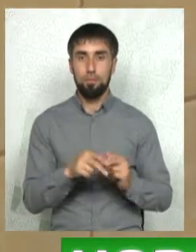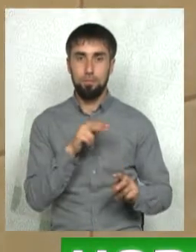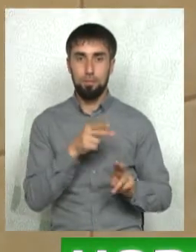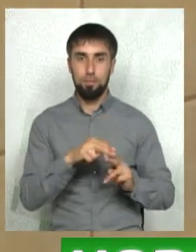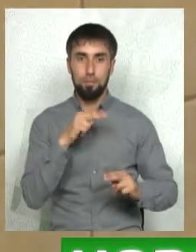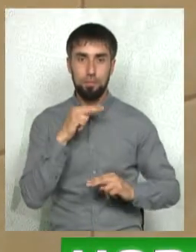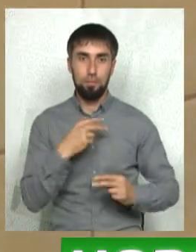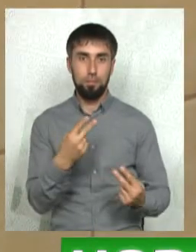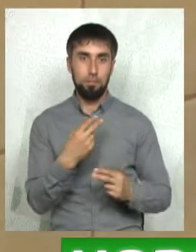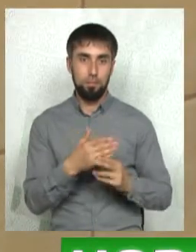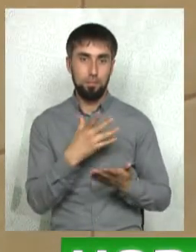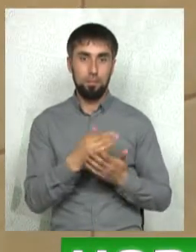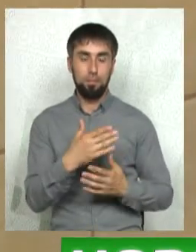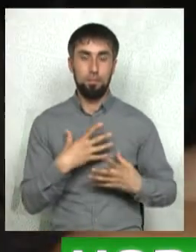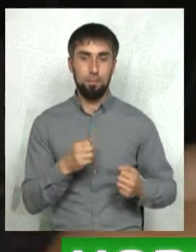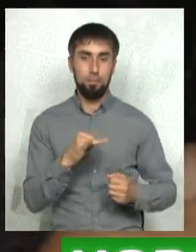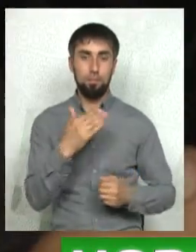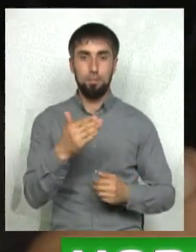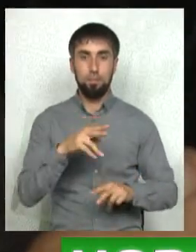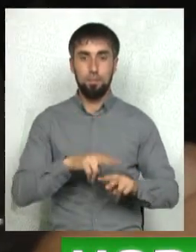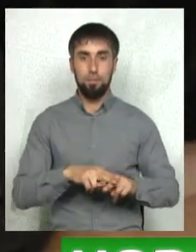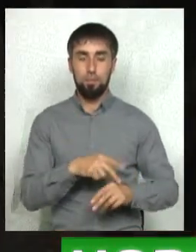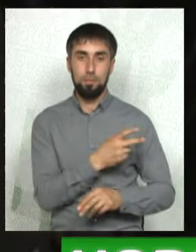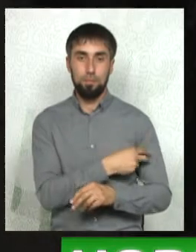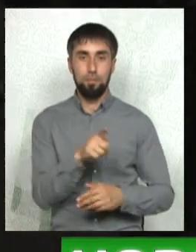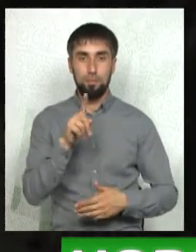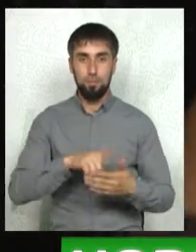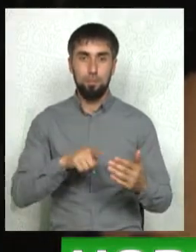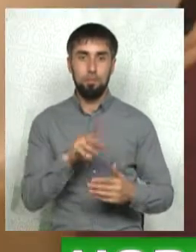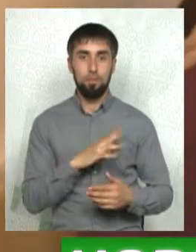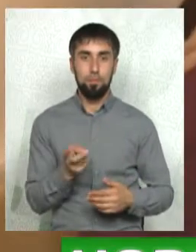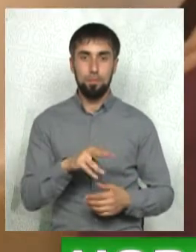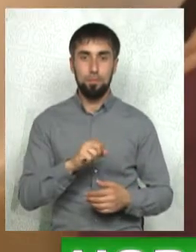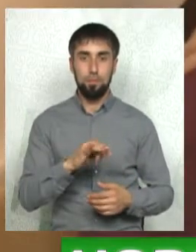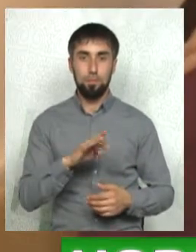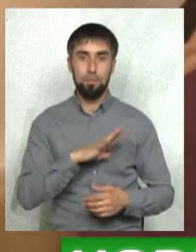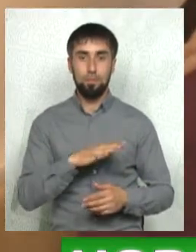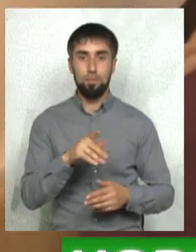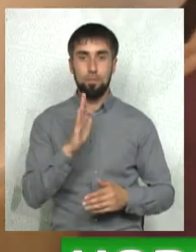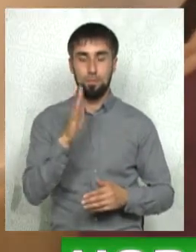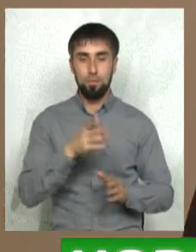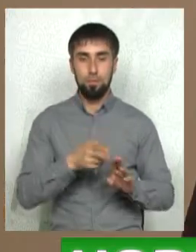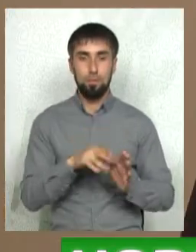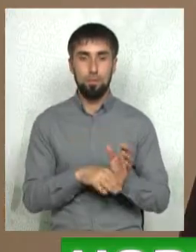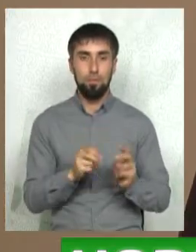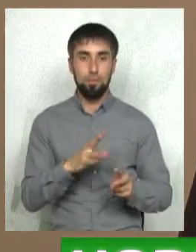и полностью доверяет местным врачам. В амбулаторию она пришла, чтобы в будущем обезопасить себя и близких от